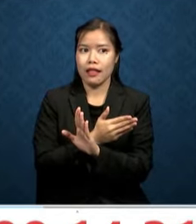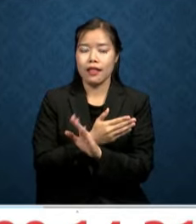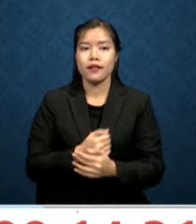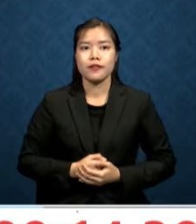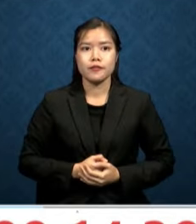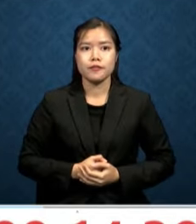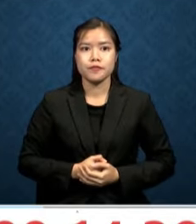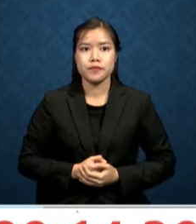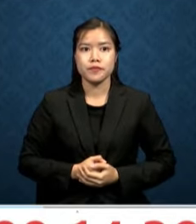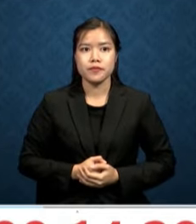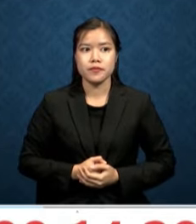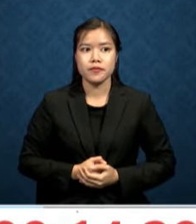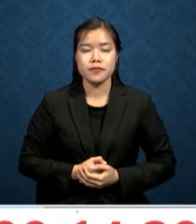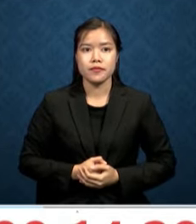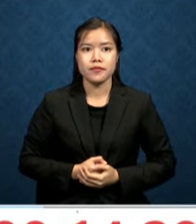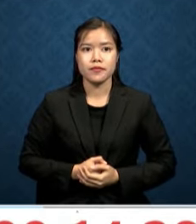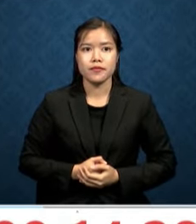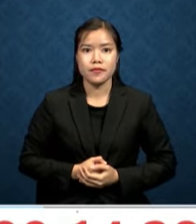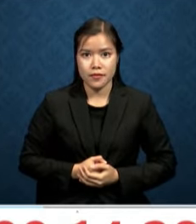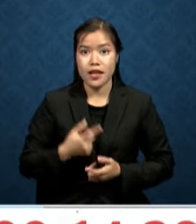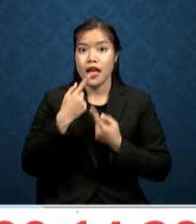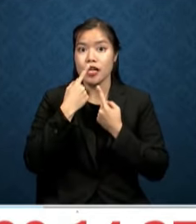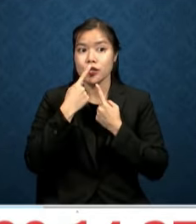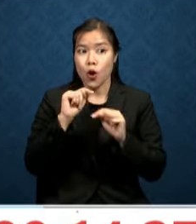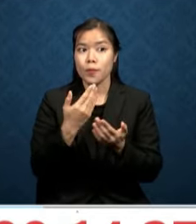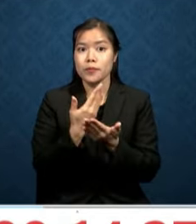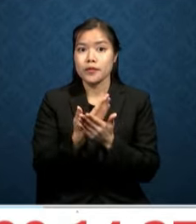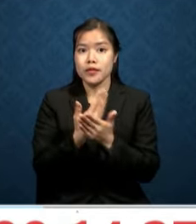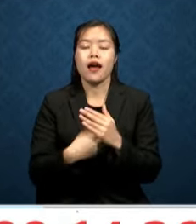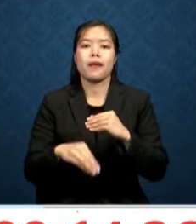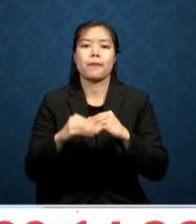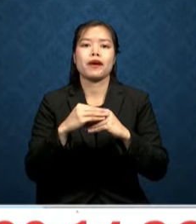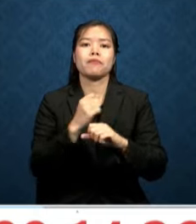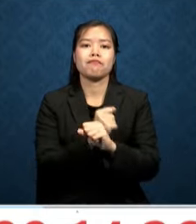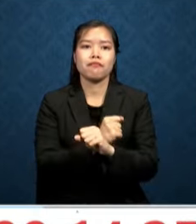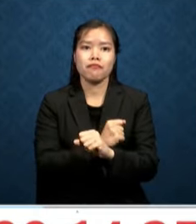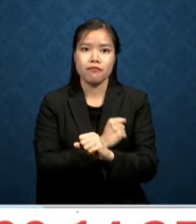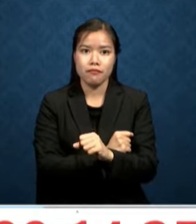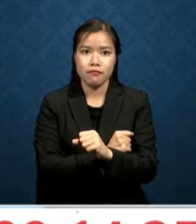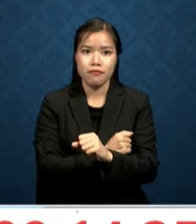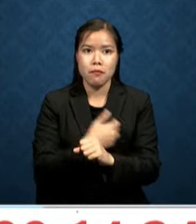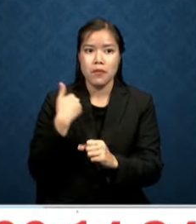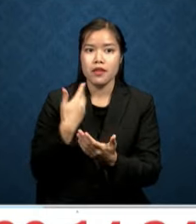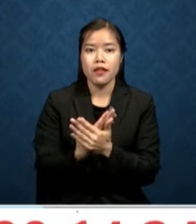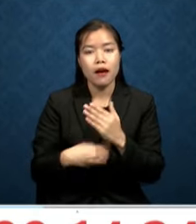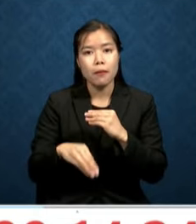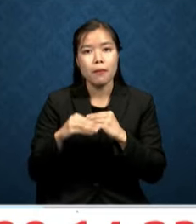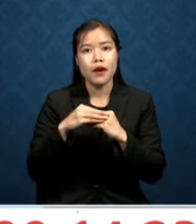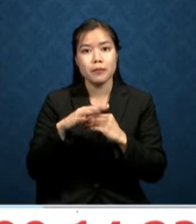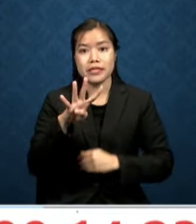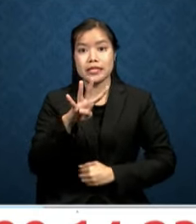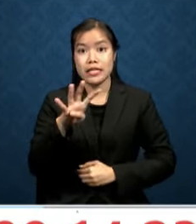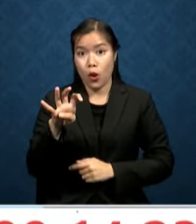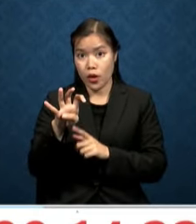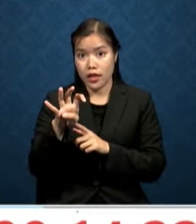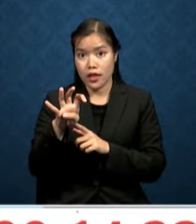นะครับออกมาตอบคำถามเรื่องกรอบเวลาของการขึ้นค่าแรงเนี่ยฮะว่าจะมีการปรับขึ้นค่าแรง400บาทภ